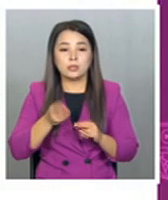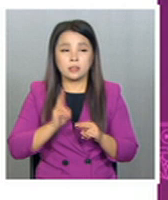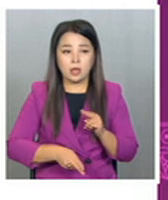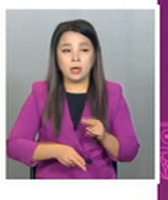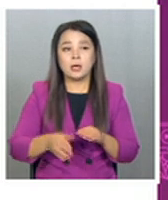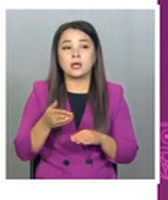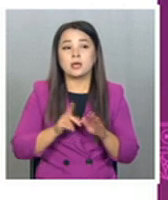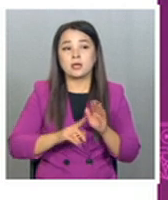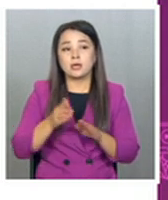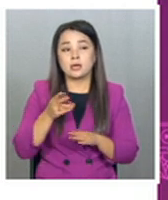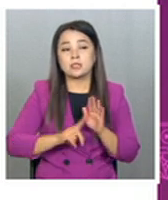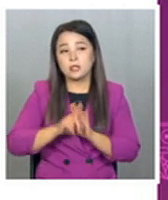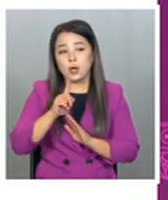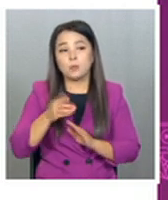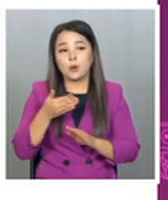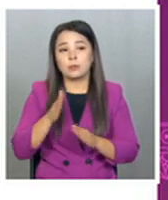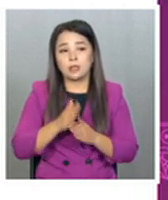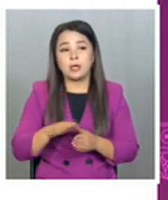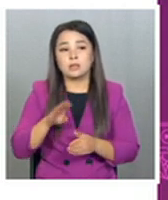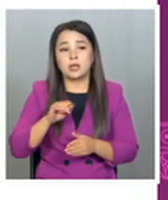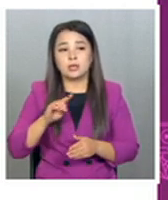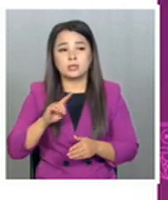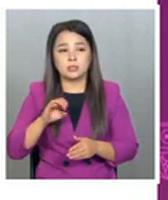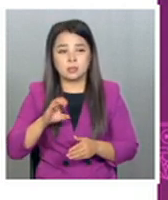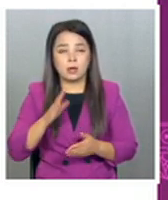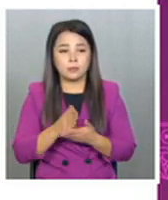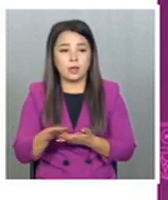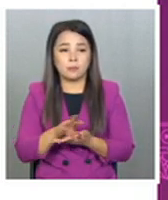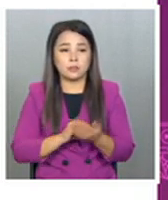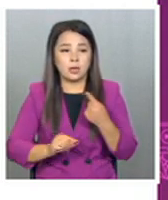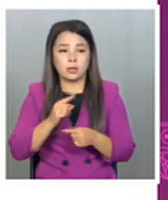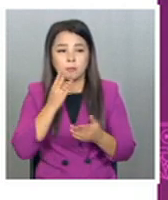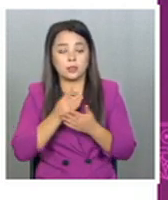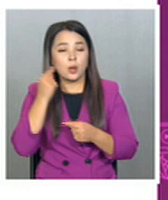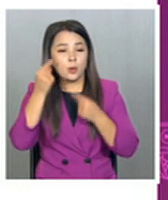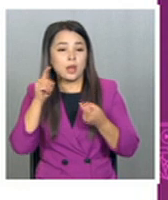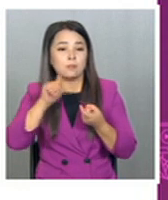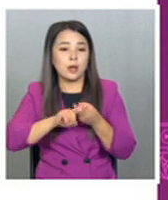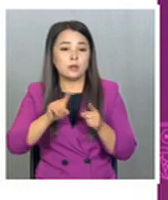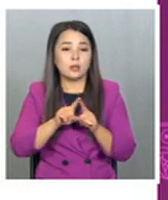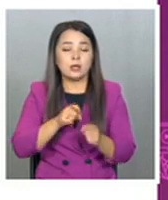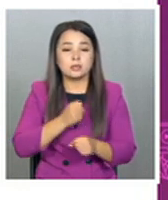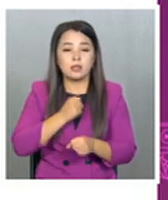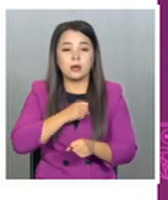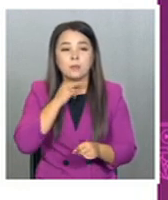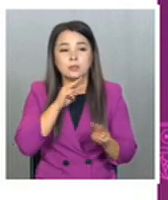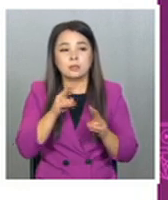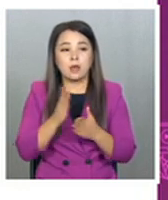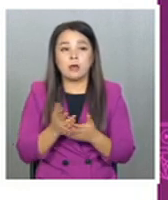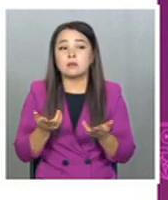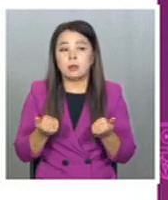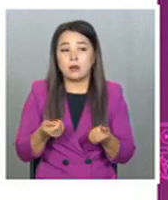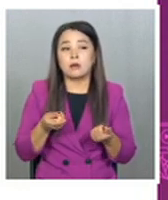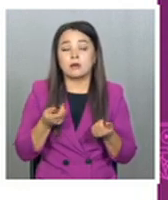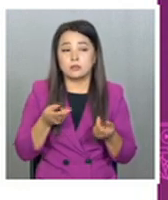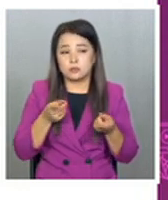бөлімдегі тезиске басқа сөйлеммен қайта ораламыз және логикалық байланыстың болуын қатаң қадағалаймыз. Расында